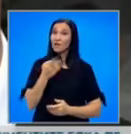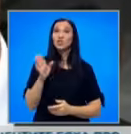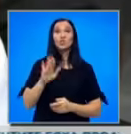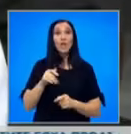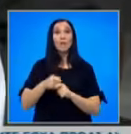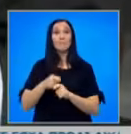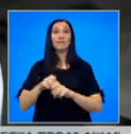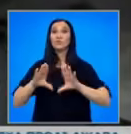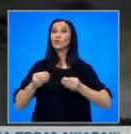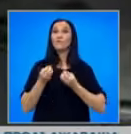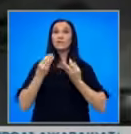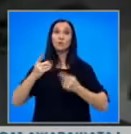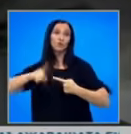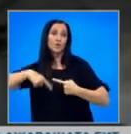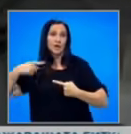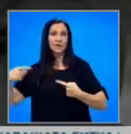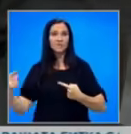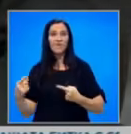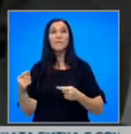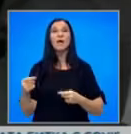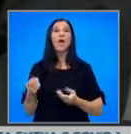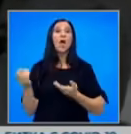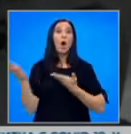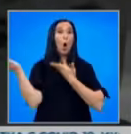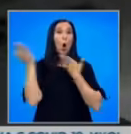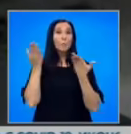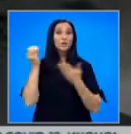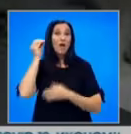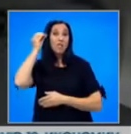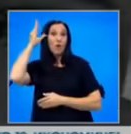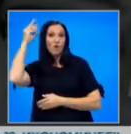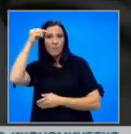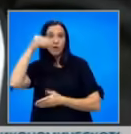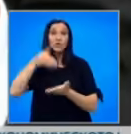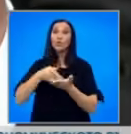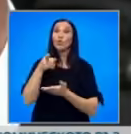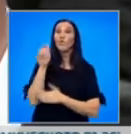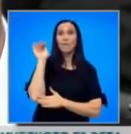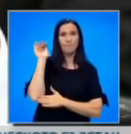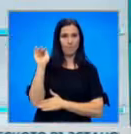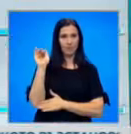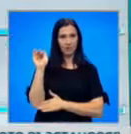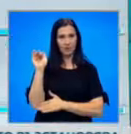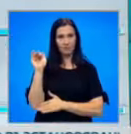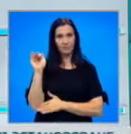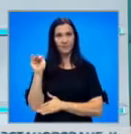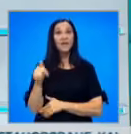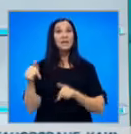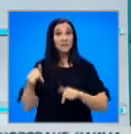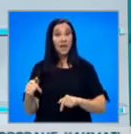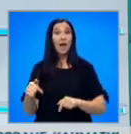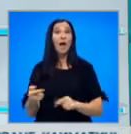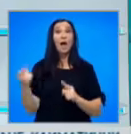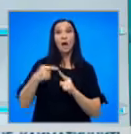всичко възможно, за да развиваме образованието и науката в България, защото това е бъдещето.